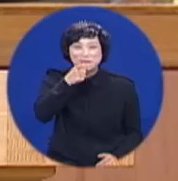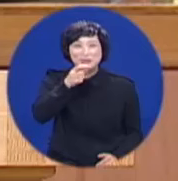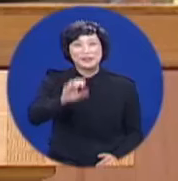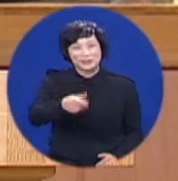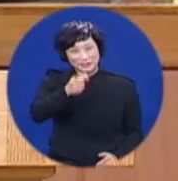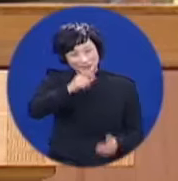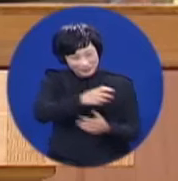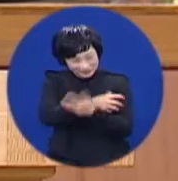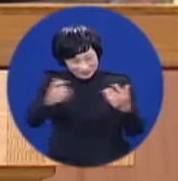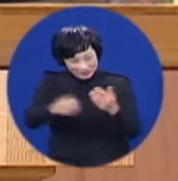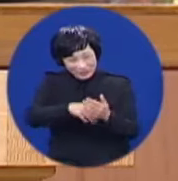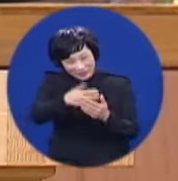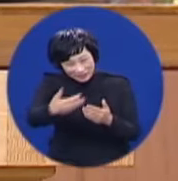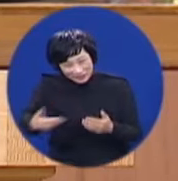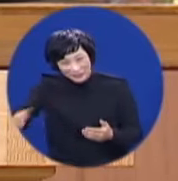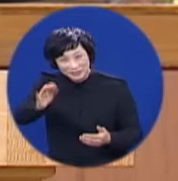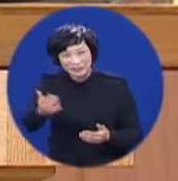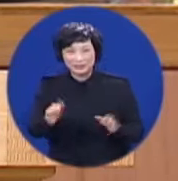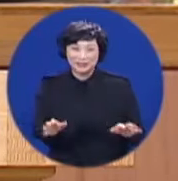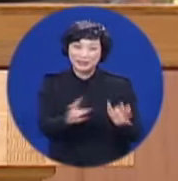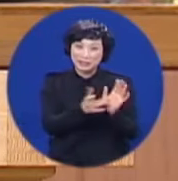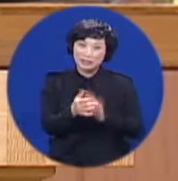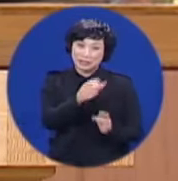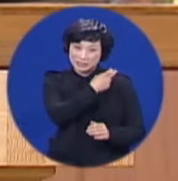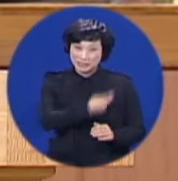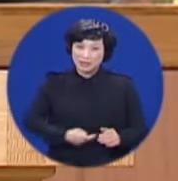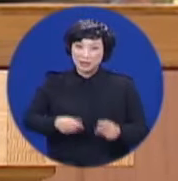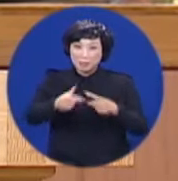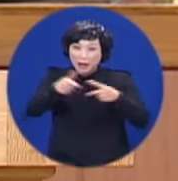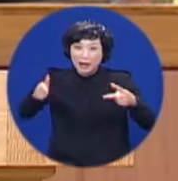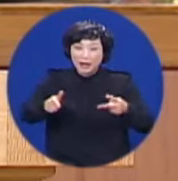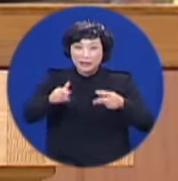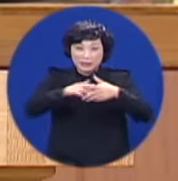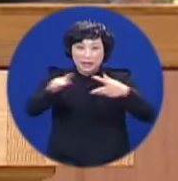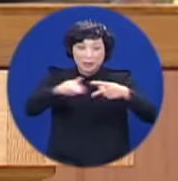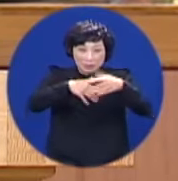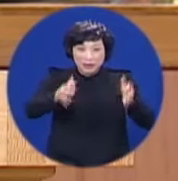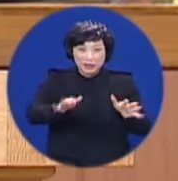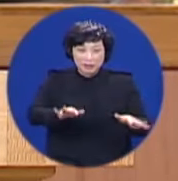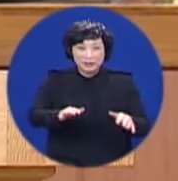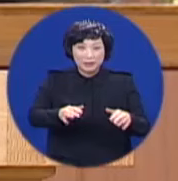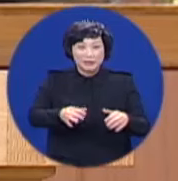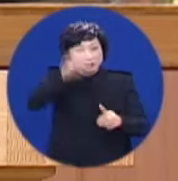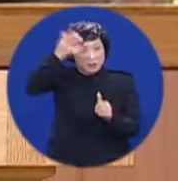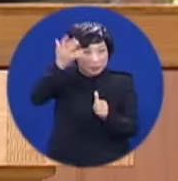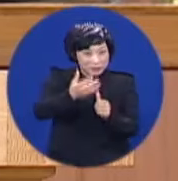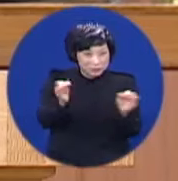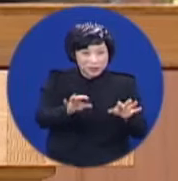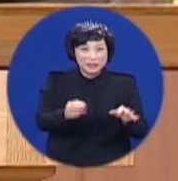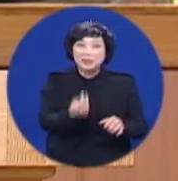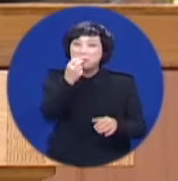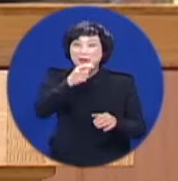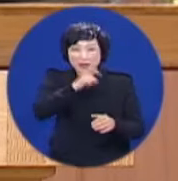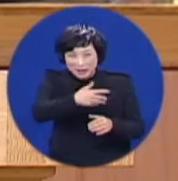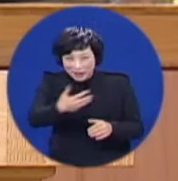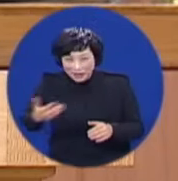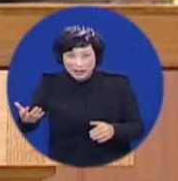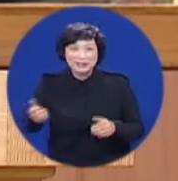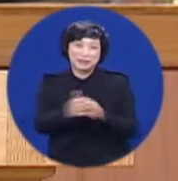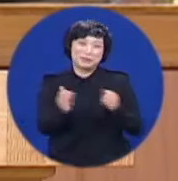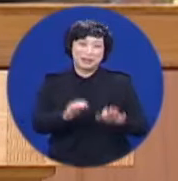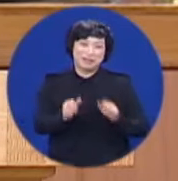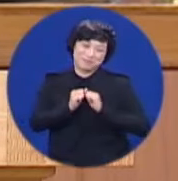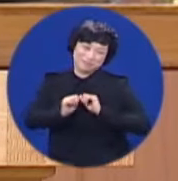넘친다. 그래서 제자들이 마가다라빵에 성령 맞는 순간 넘치니까 나가서 팍 흘러